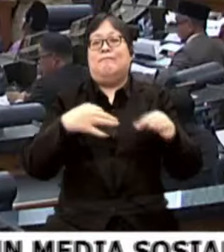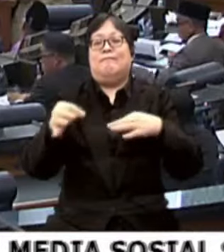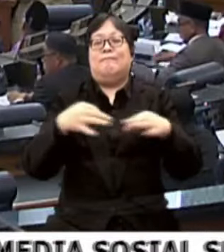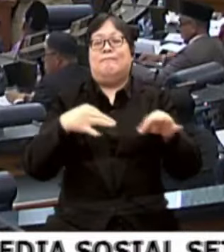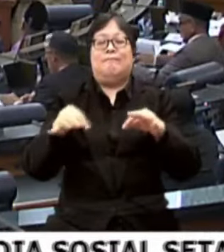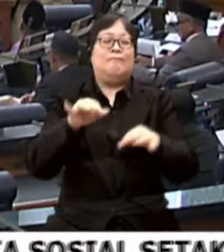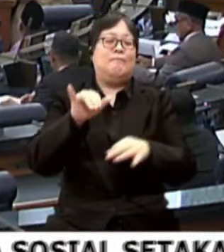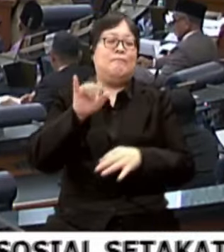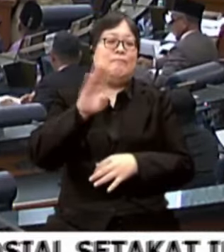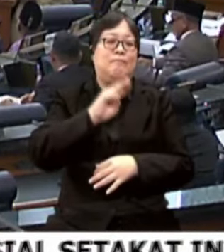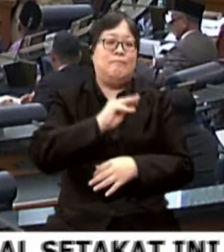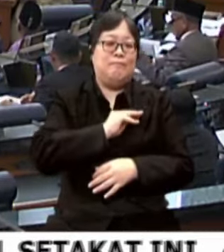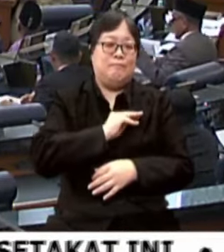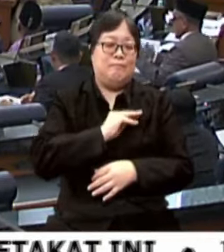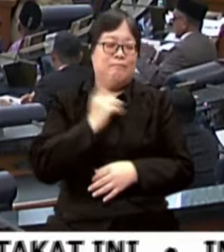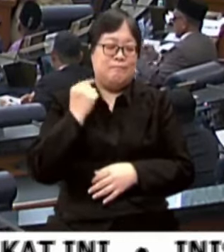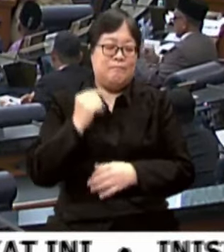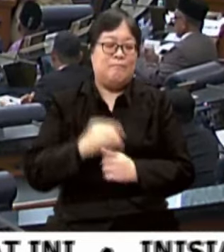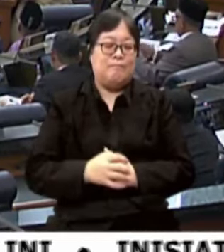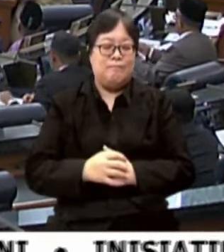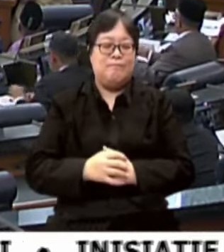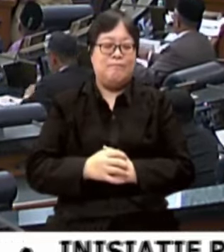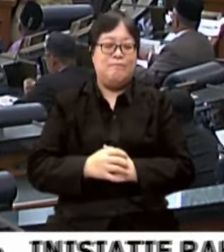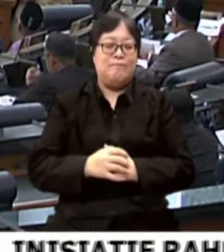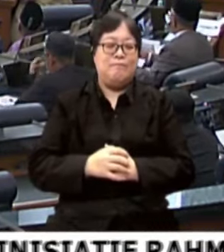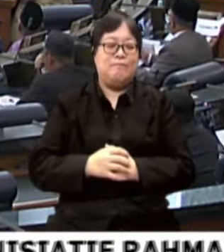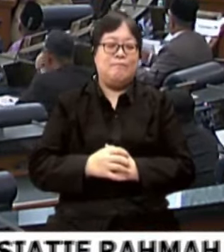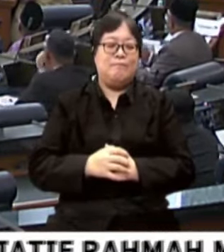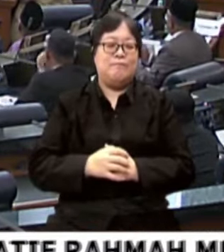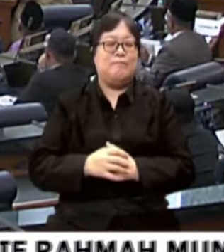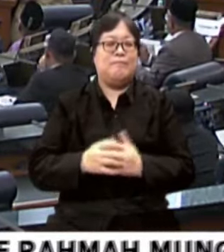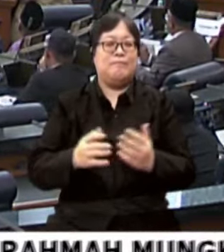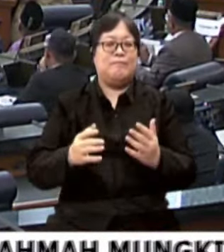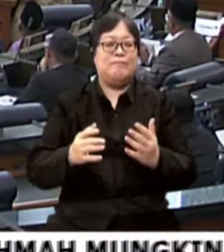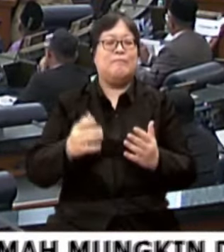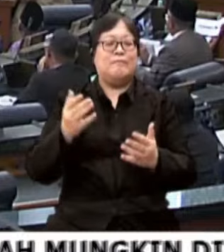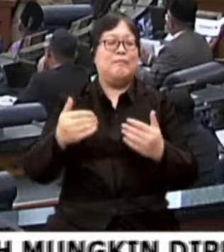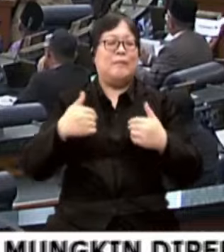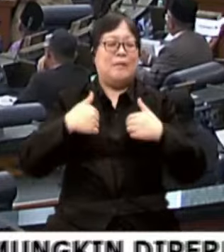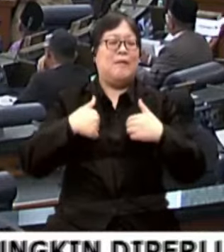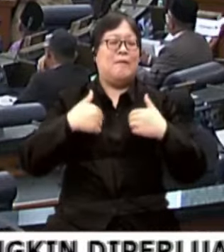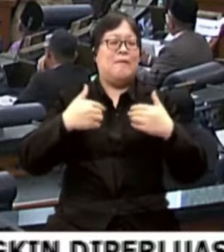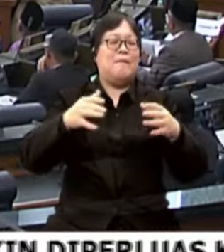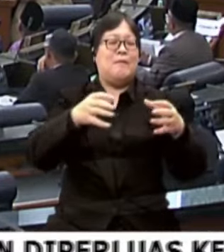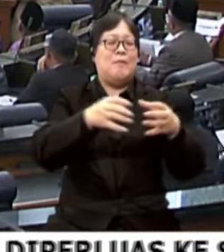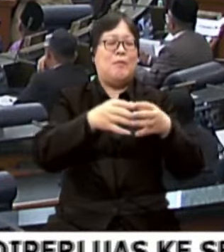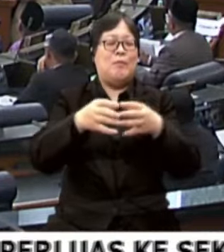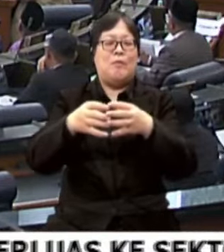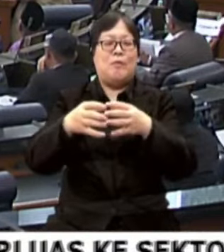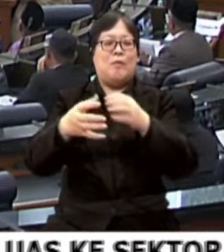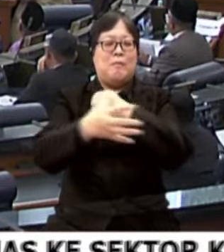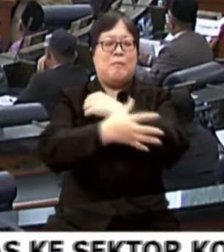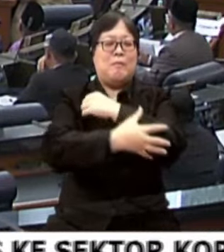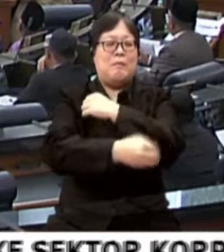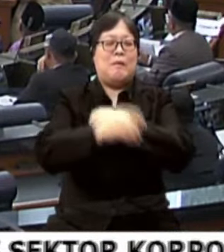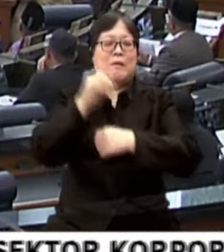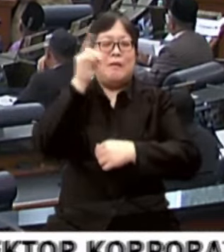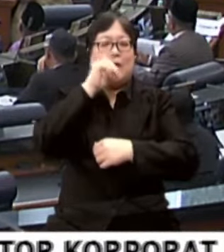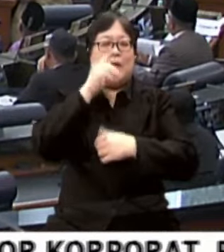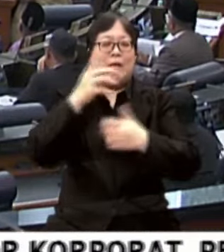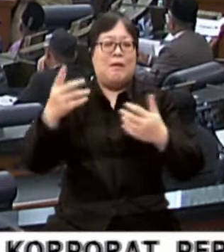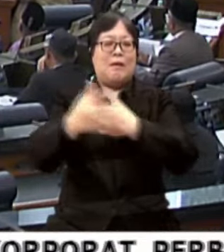menteri tentang pendapatan boleh guna mutakhir ini wujud kelompok kemiskinan yang jarang kita bicarakan